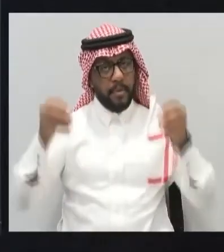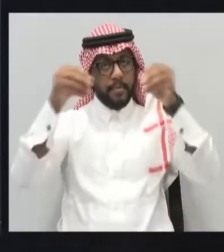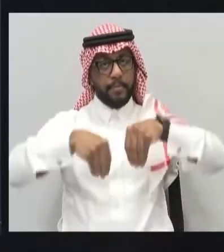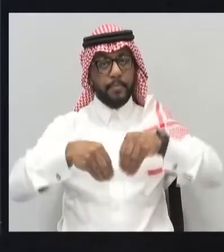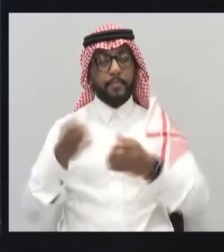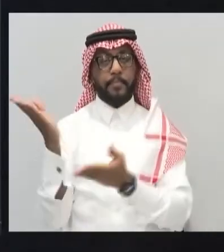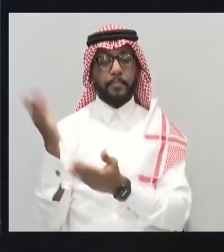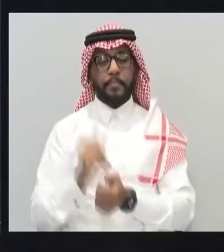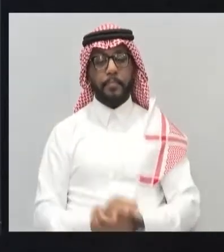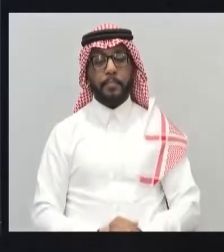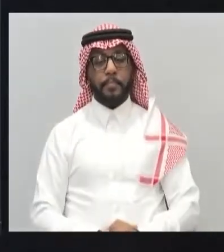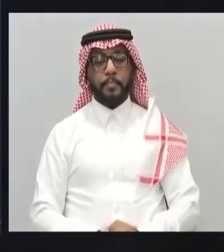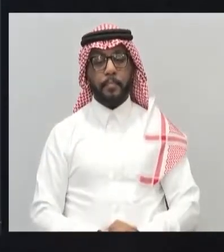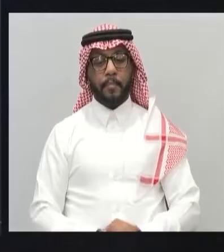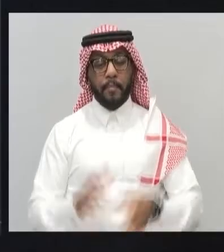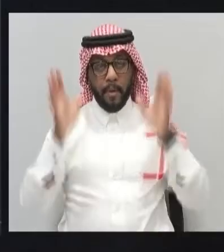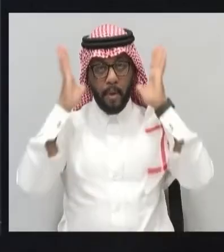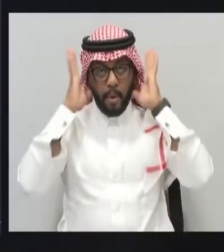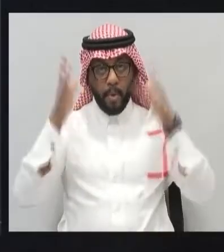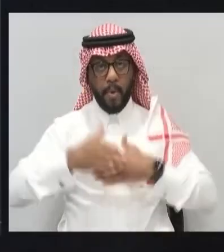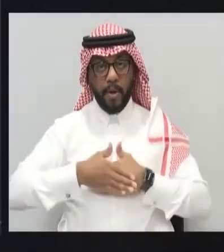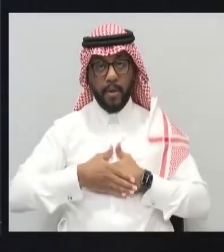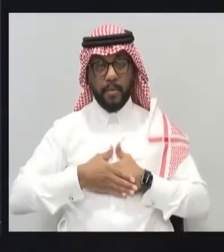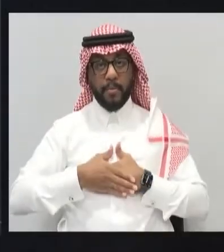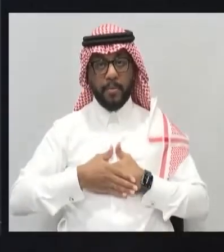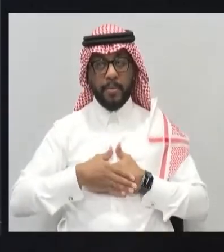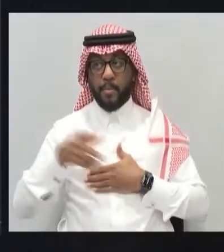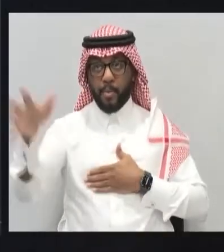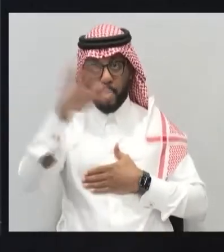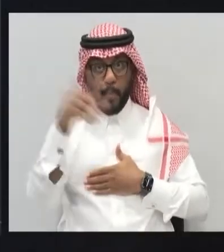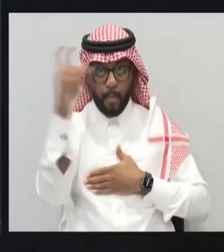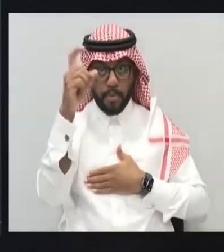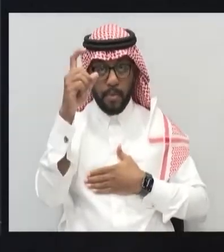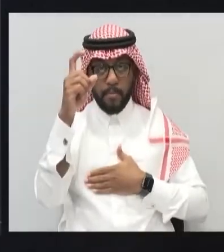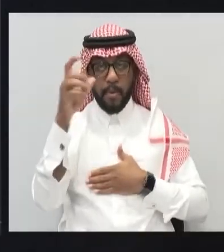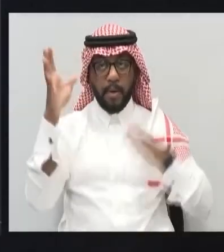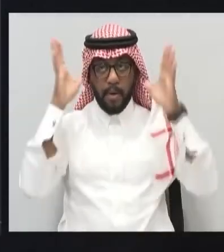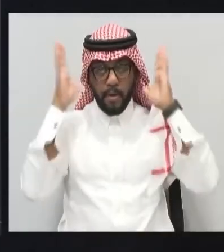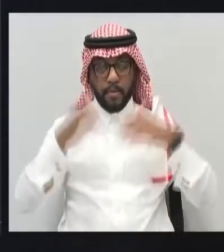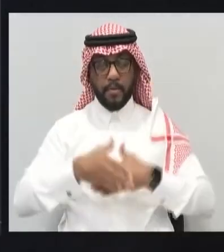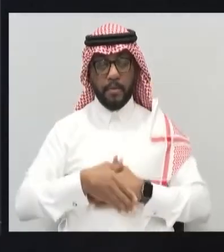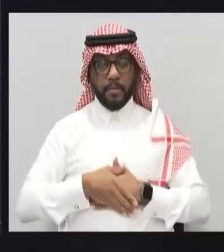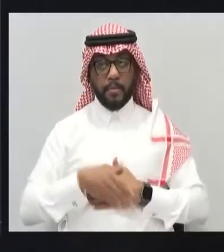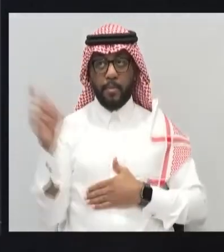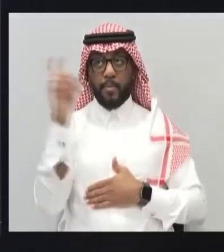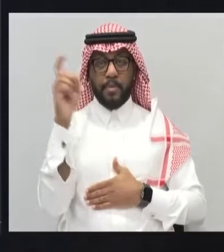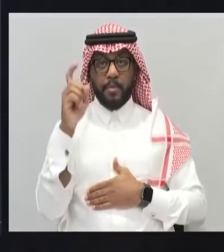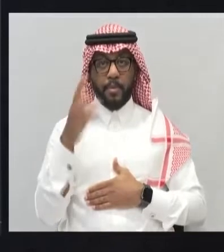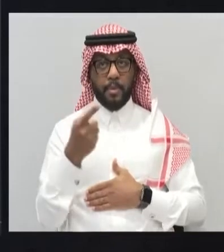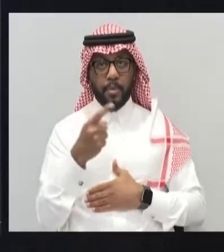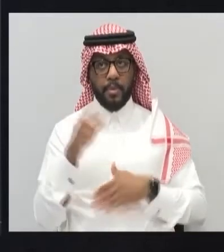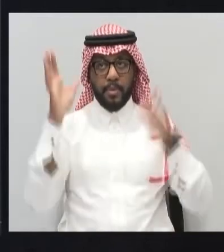في درسنا يقول يؤدي المسلم الصلاه خاشعا لو سالتكم كيف يؤدي